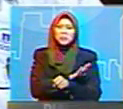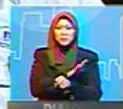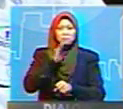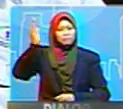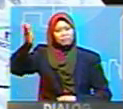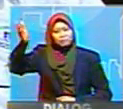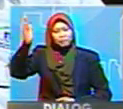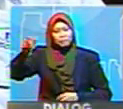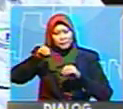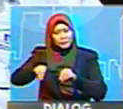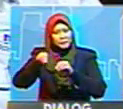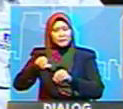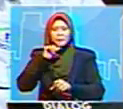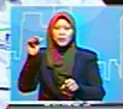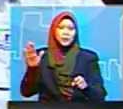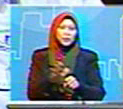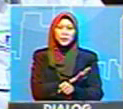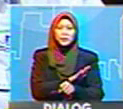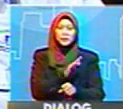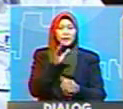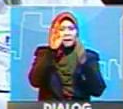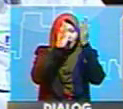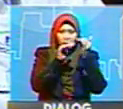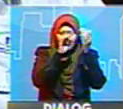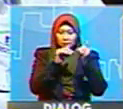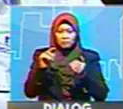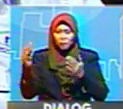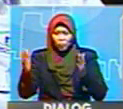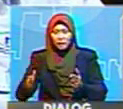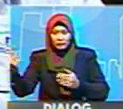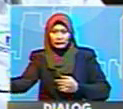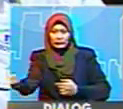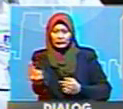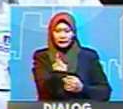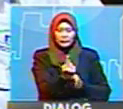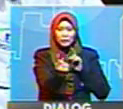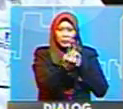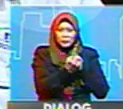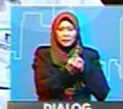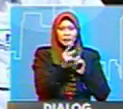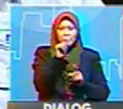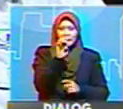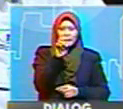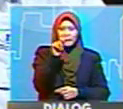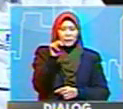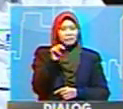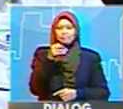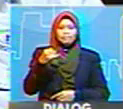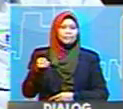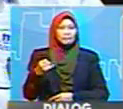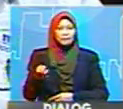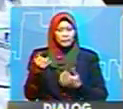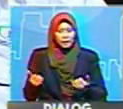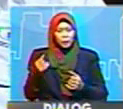cukup kerana kalau nak harapkan nelayan tersebut datang kepada tekun tak boleh Bagi saya pada tahun ini kita